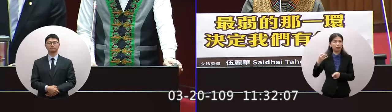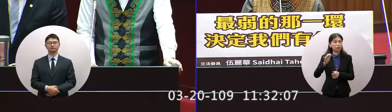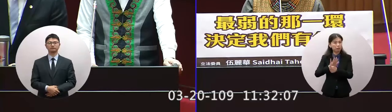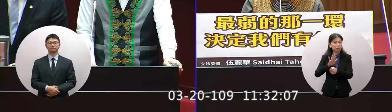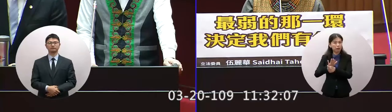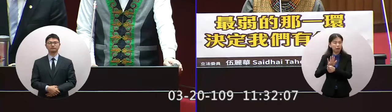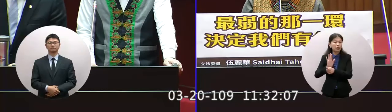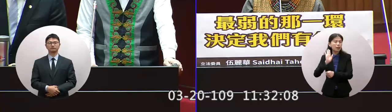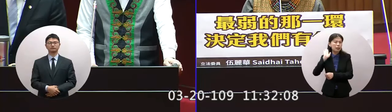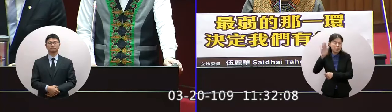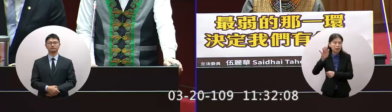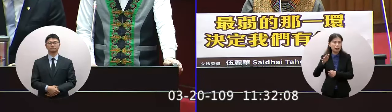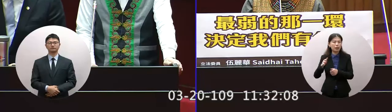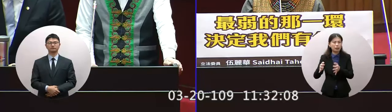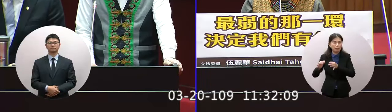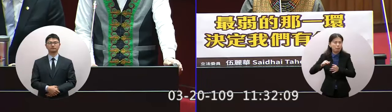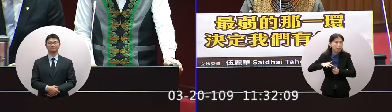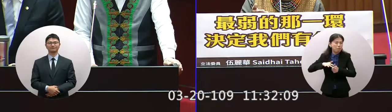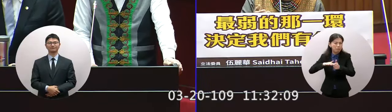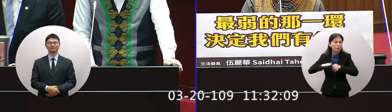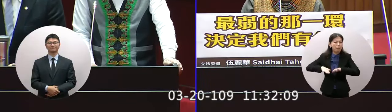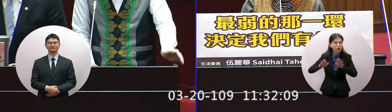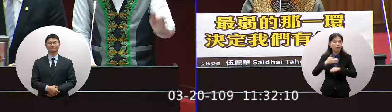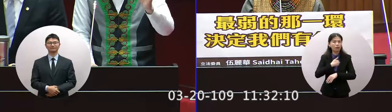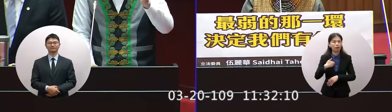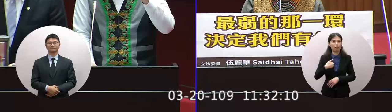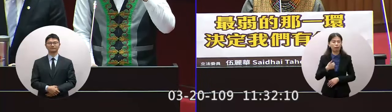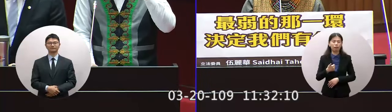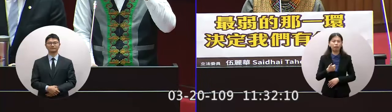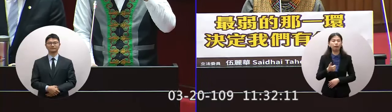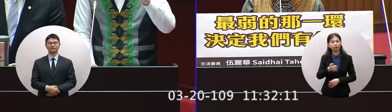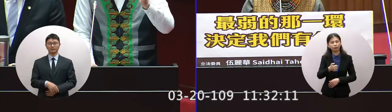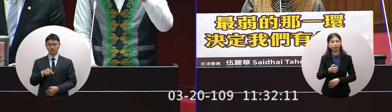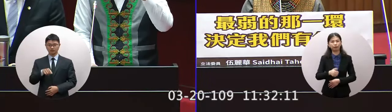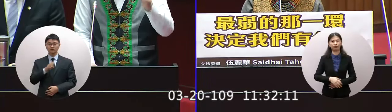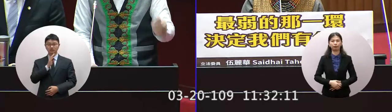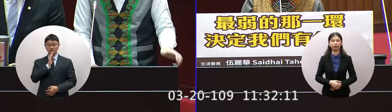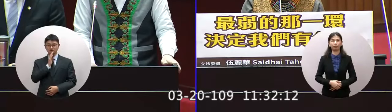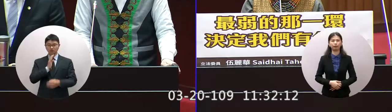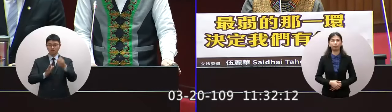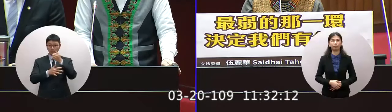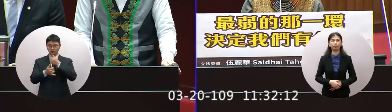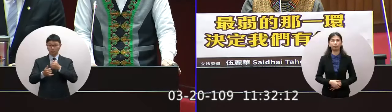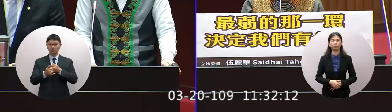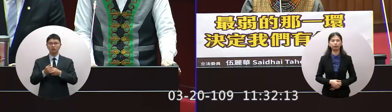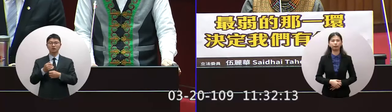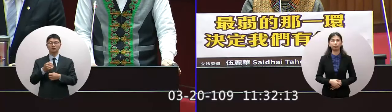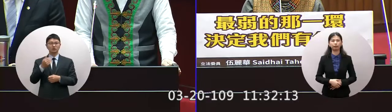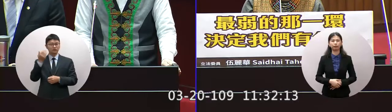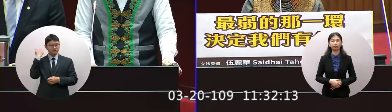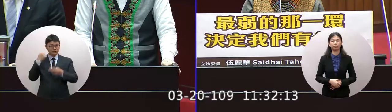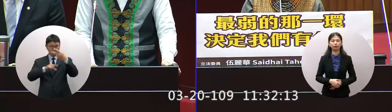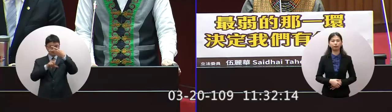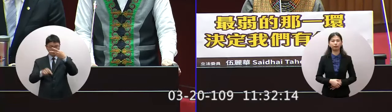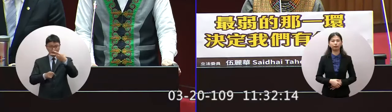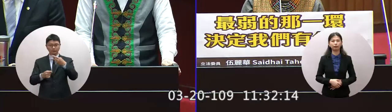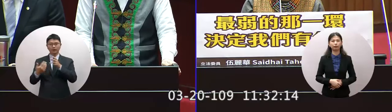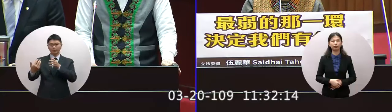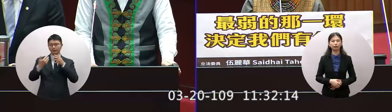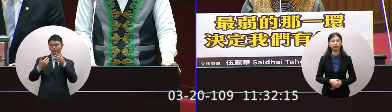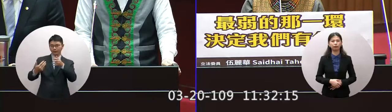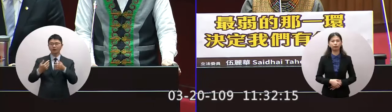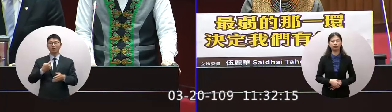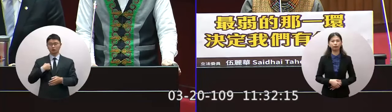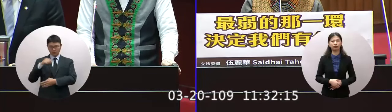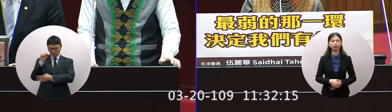够带动未来的振兴。好，谢谢。那教育部 委员在上个月特别我们在巡导的时候也